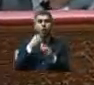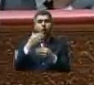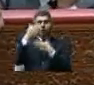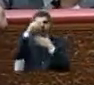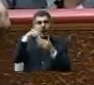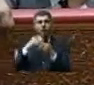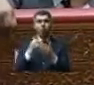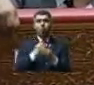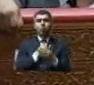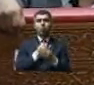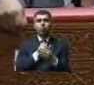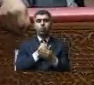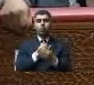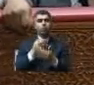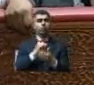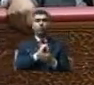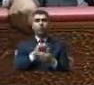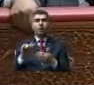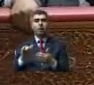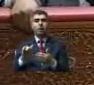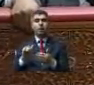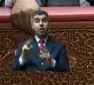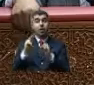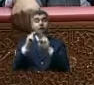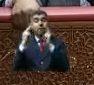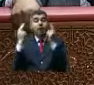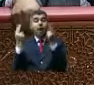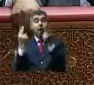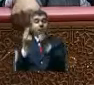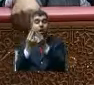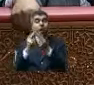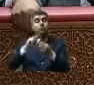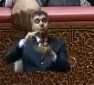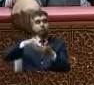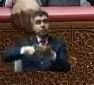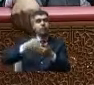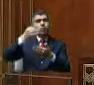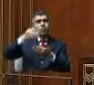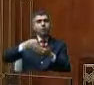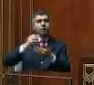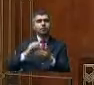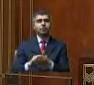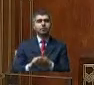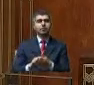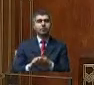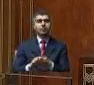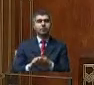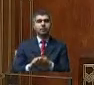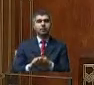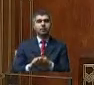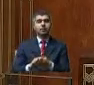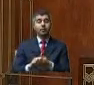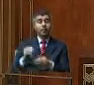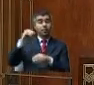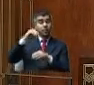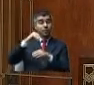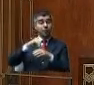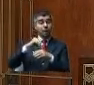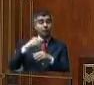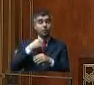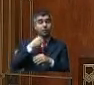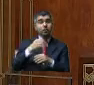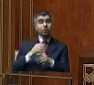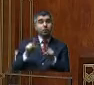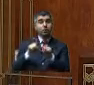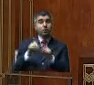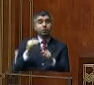حتى إلا ما نصفوكش الداخل كاين شي وحدين في الخارج كي. وعلى صعيد آخر تم